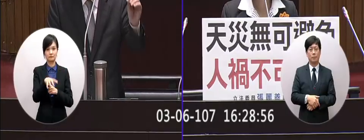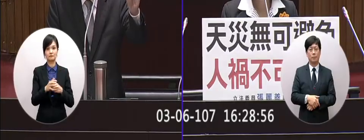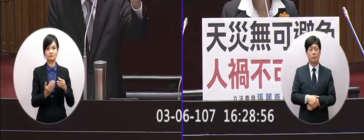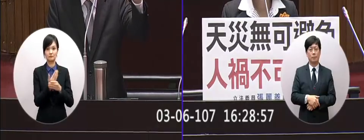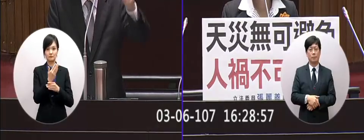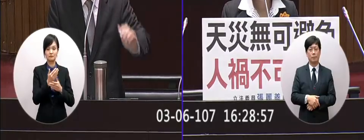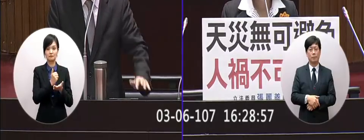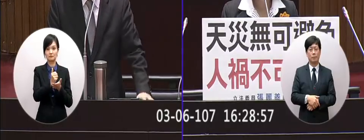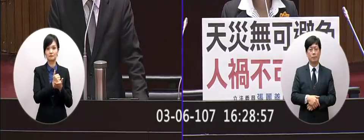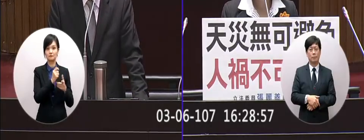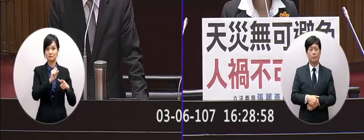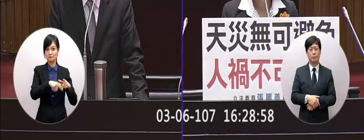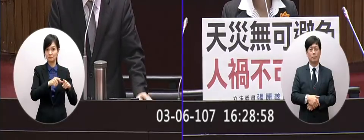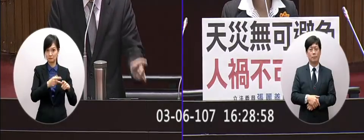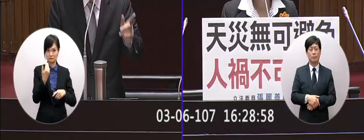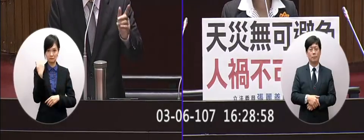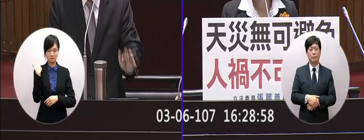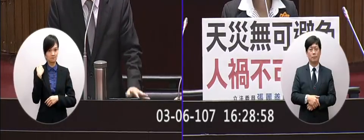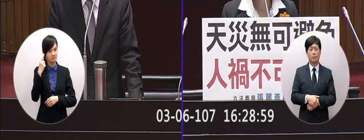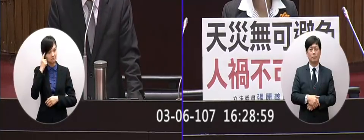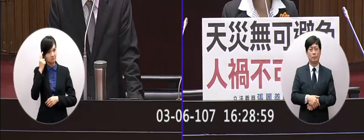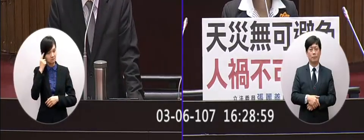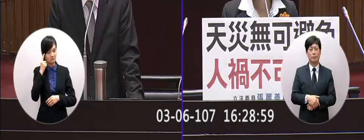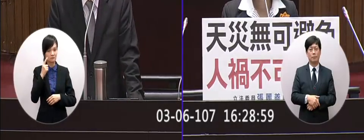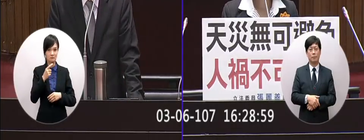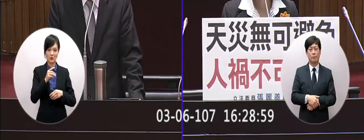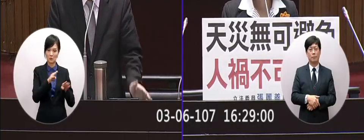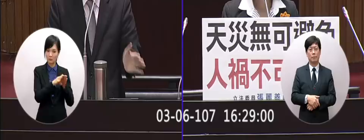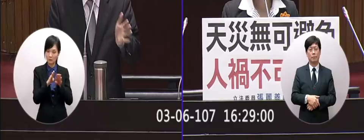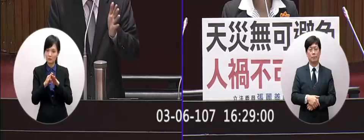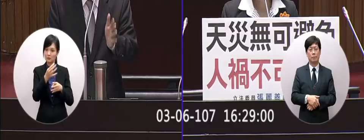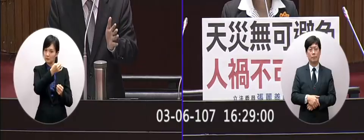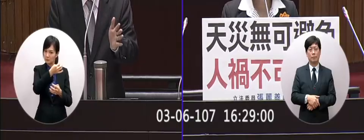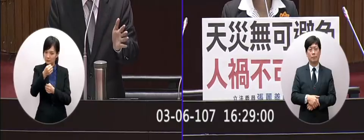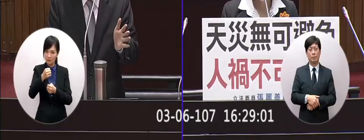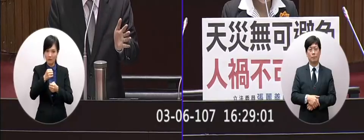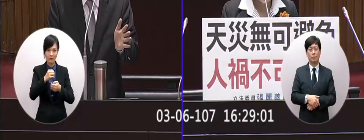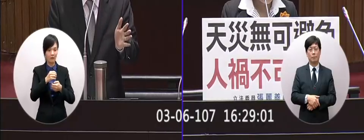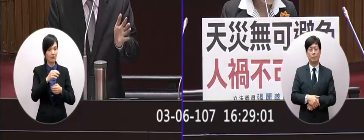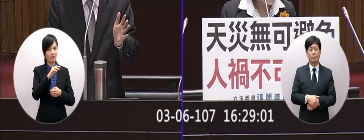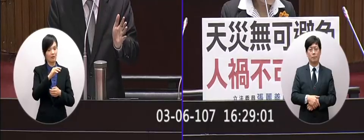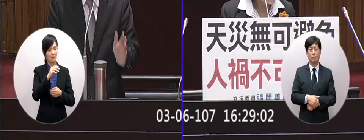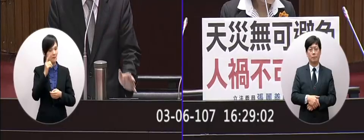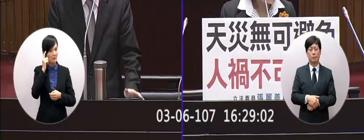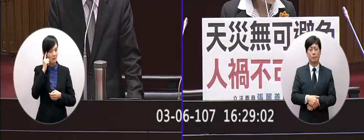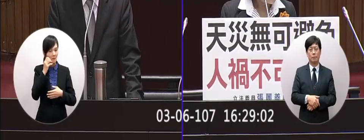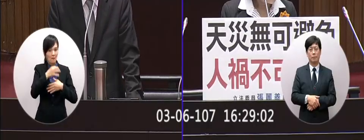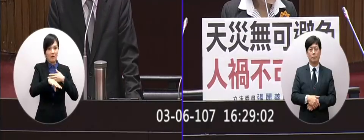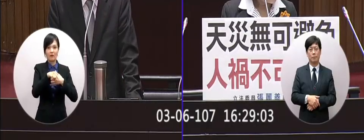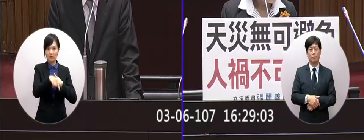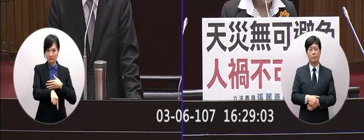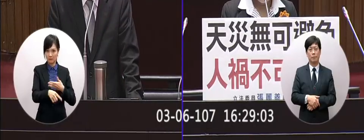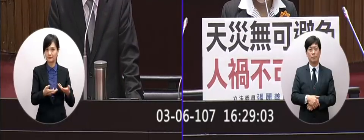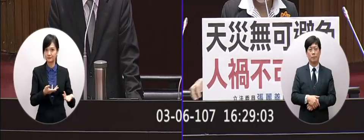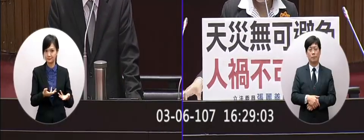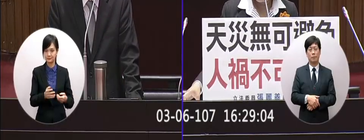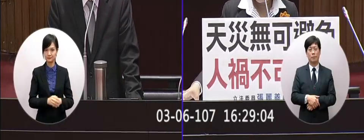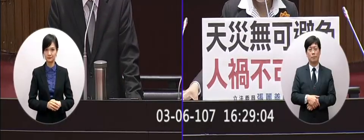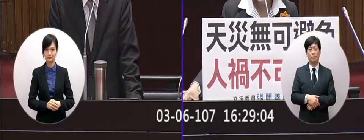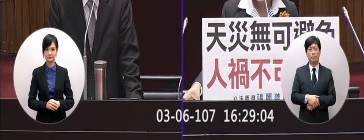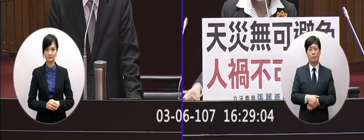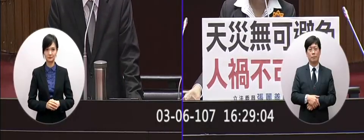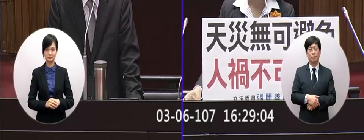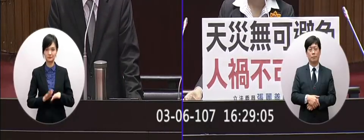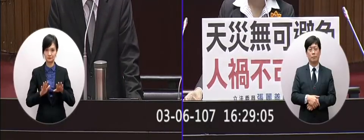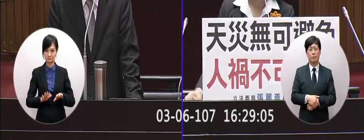们当初在决定这个休假的时候，恐怕没有考虑到这一点。那目前哈，最重要的是怎么样来降